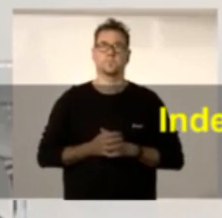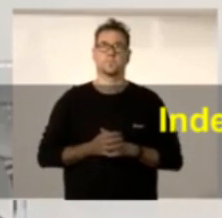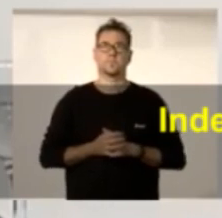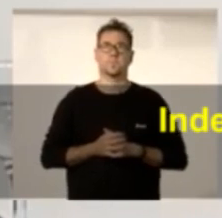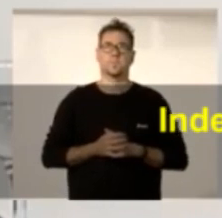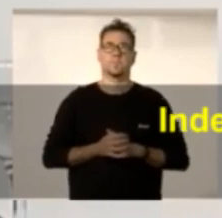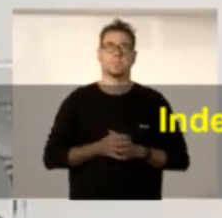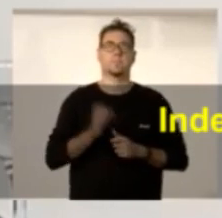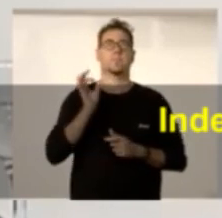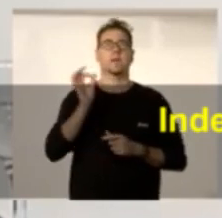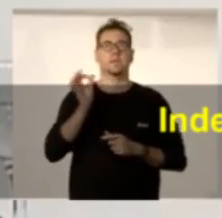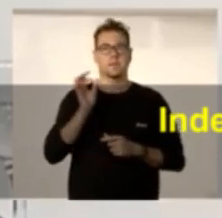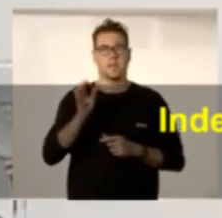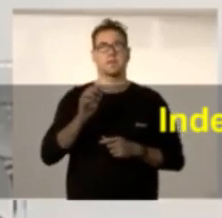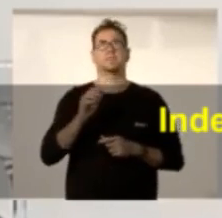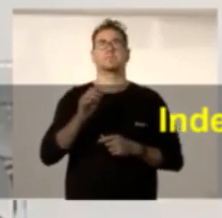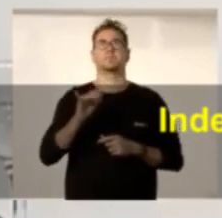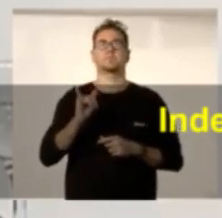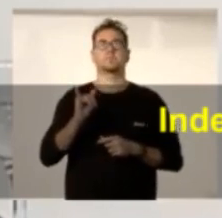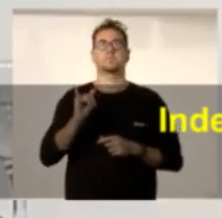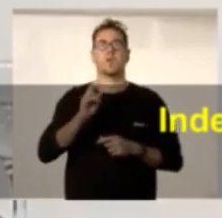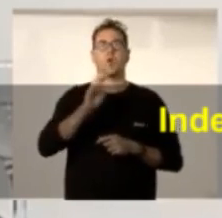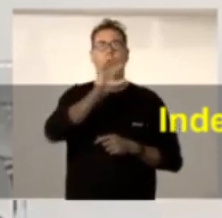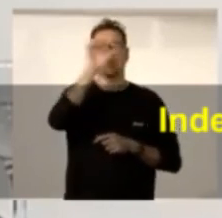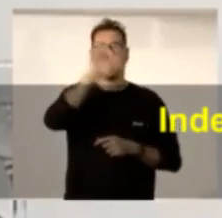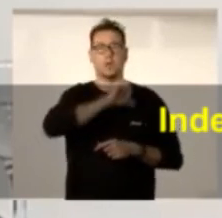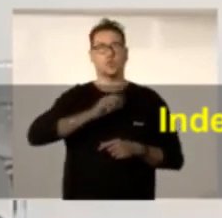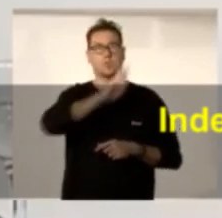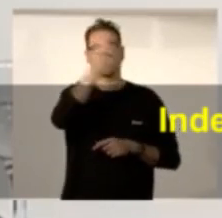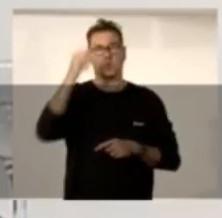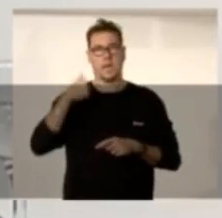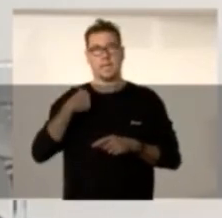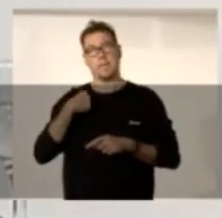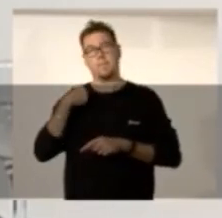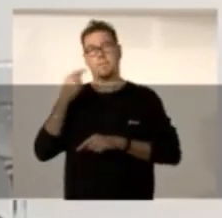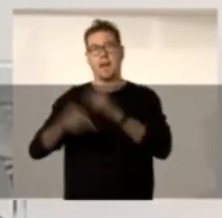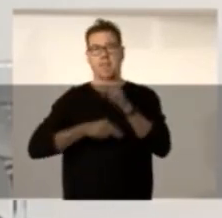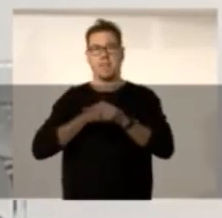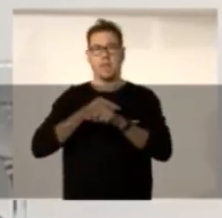Independentment de que tinguem una incidència menor que altres comunitats autònomes,